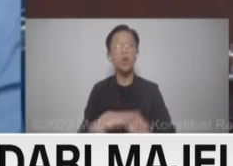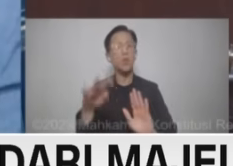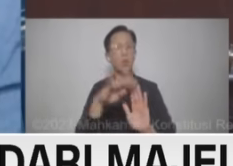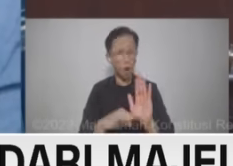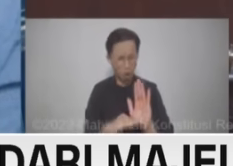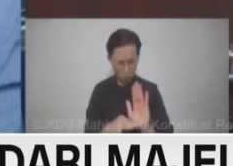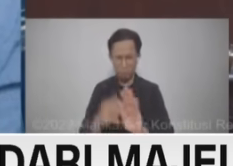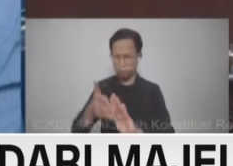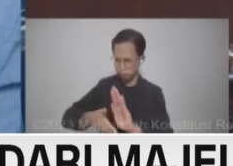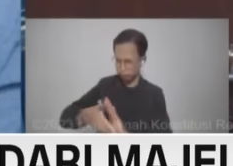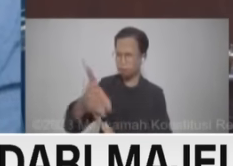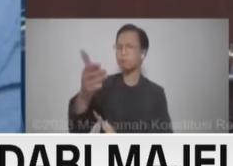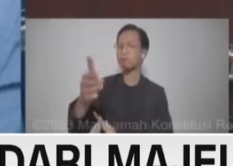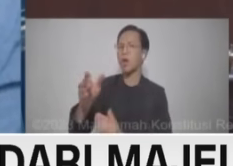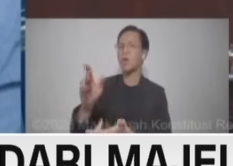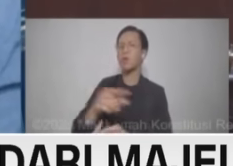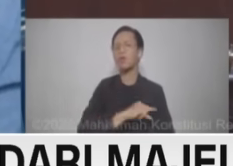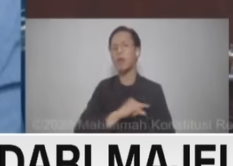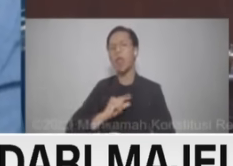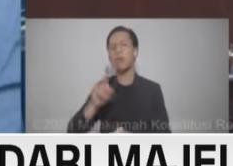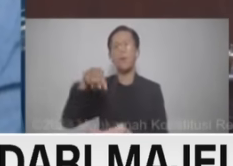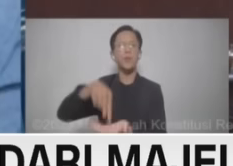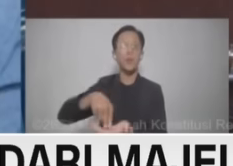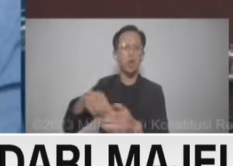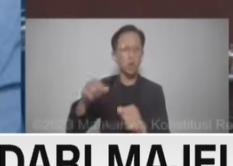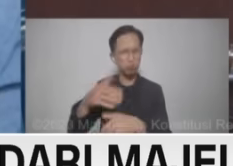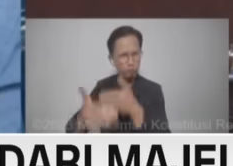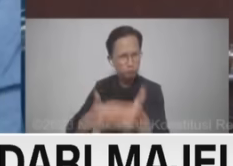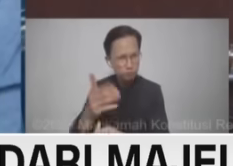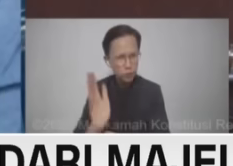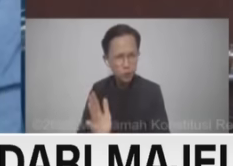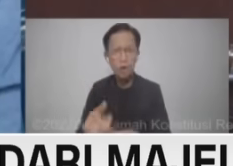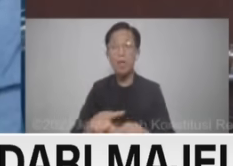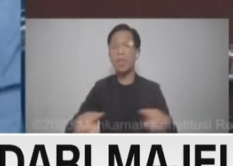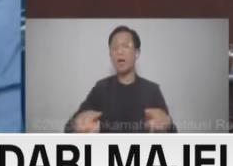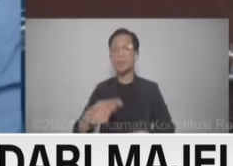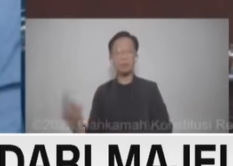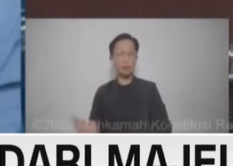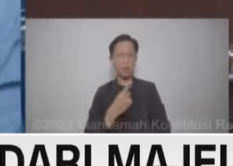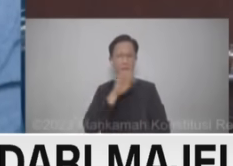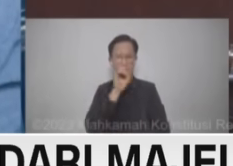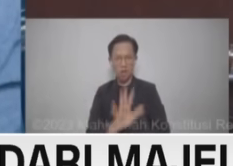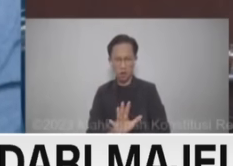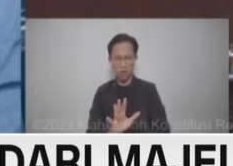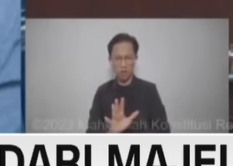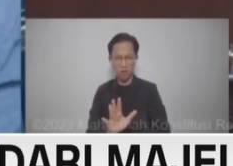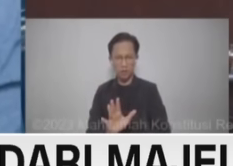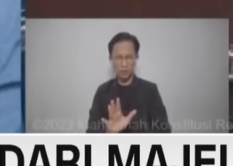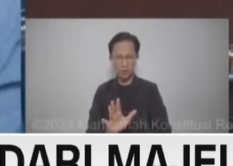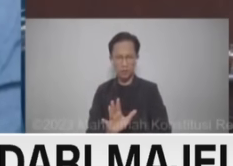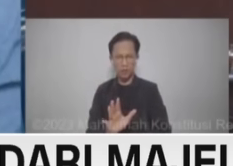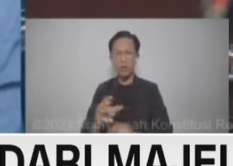e fondasi atau titik mula bisa bukan titik mula ya tetapi jadi Milestone lah ya titik pijak untuk